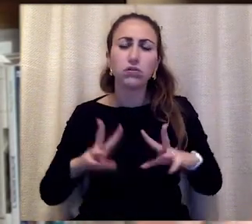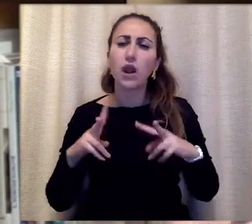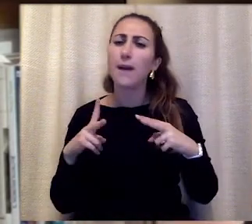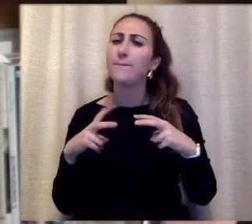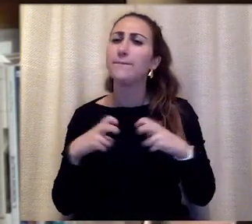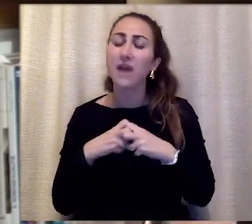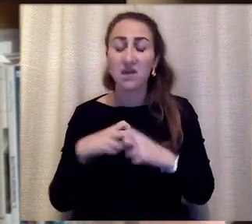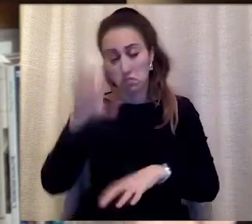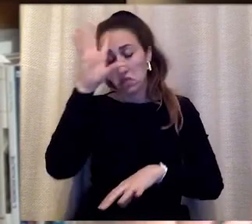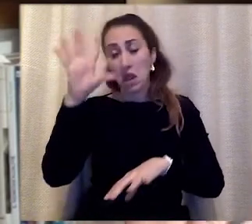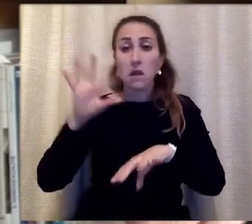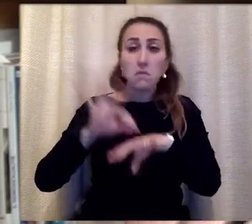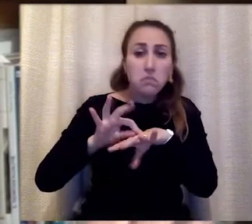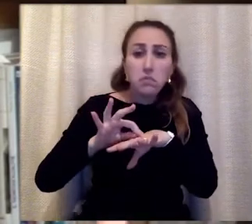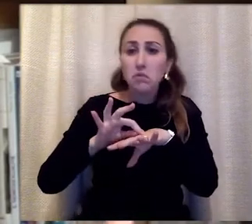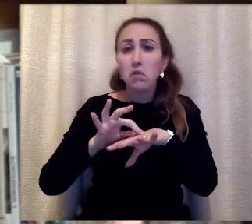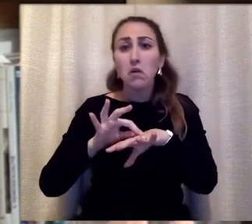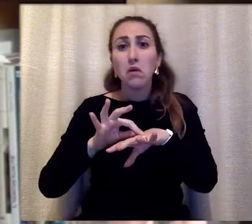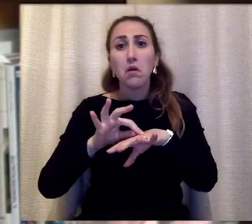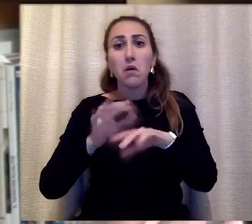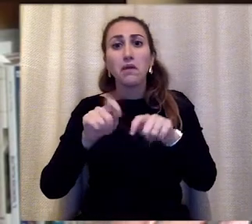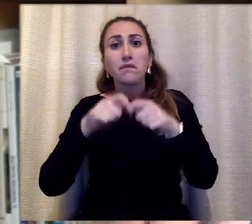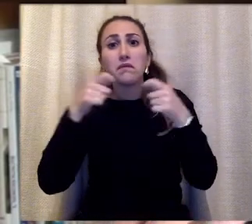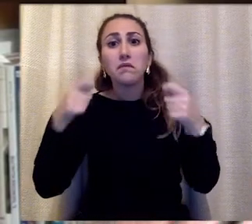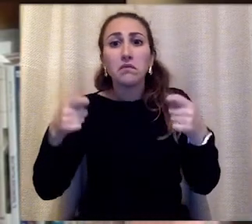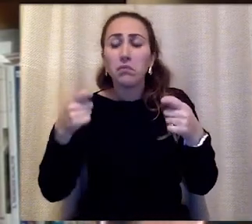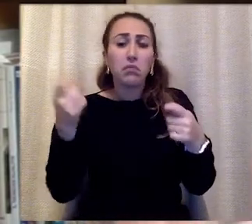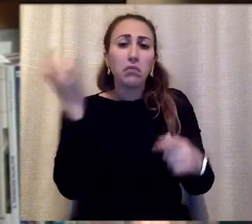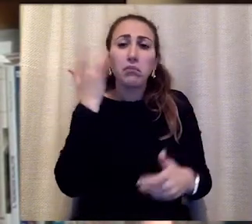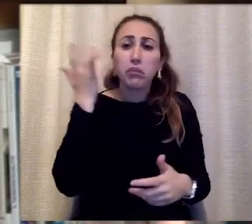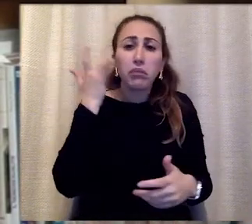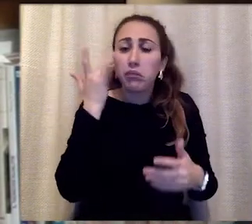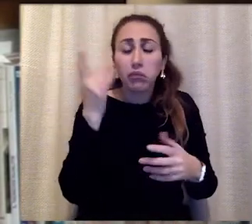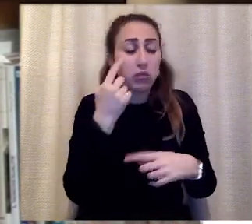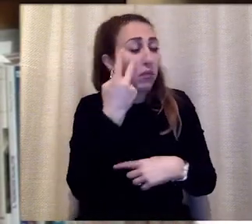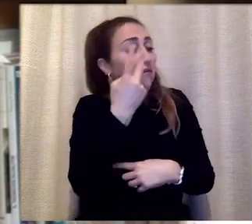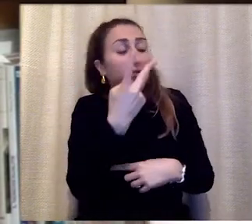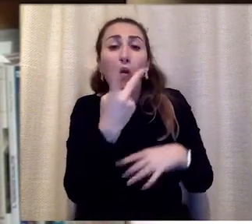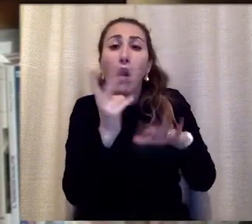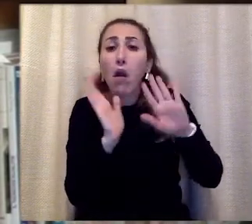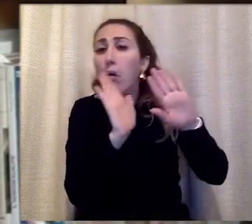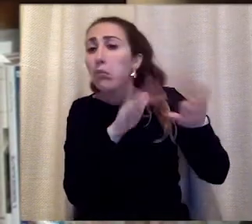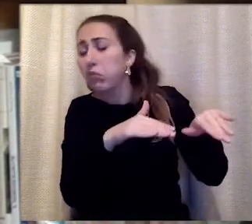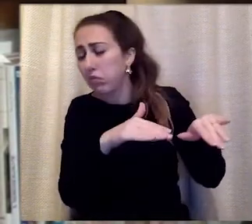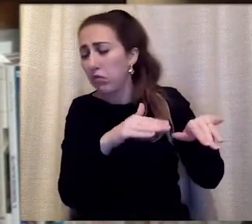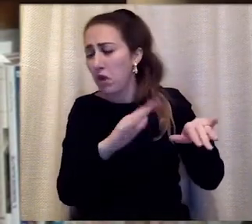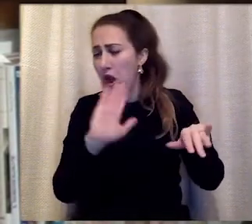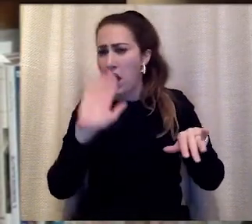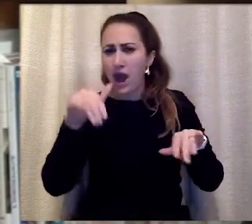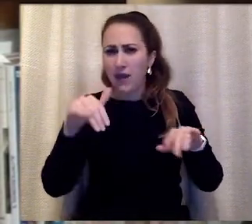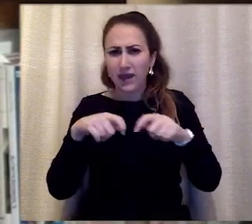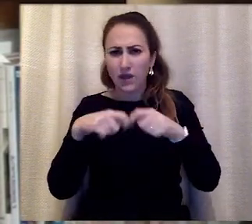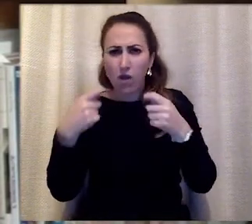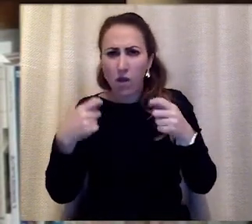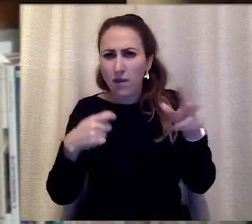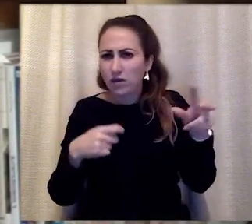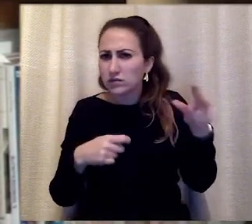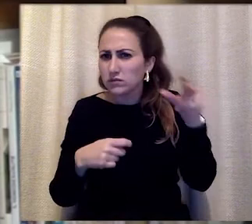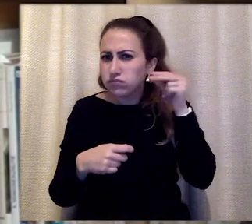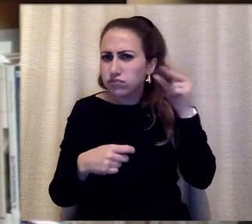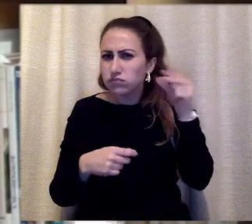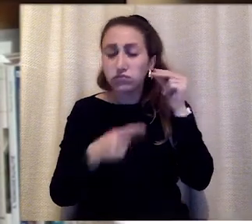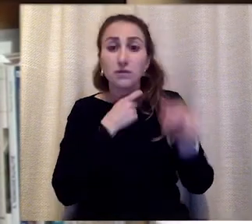commencé à pointer l'oreille, à écouter. Et petit à petit, cette paix que seul Dieu peut